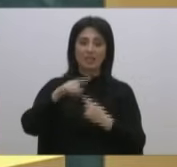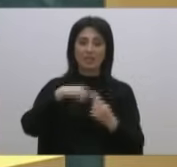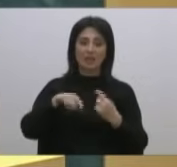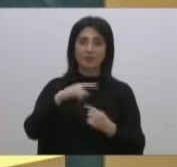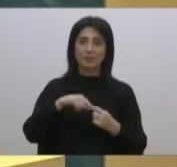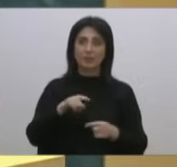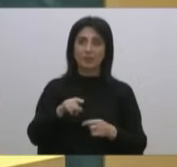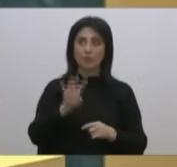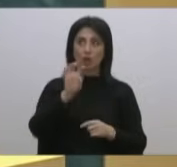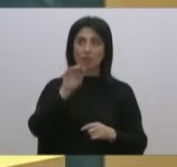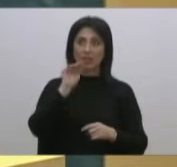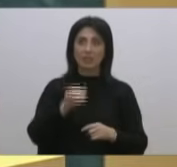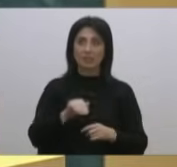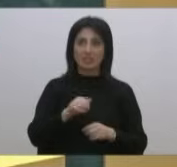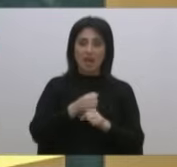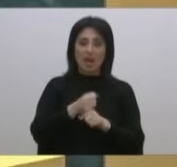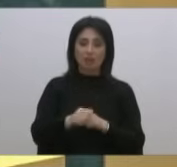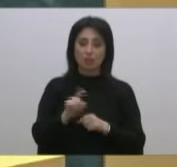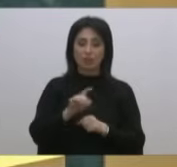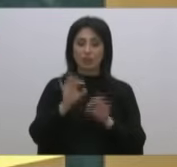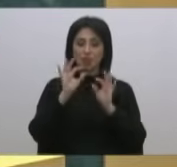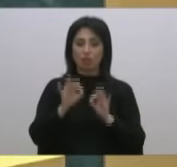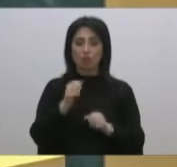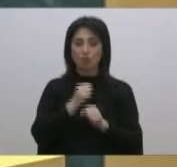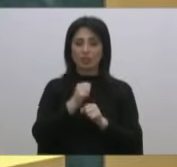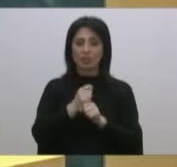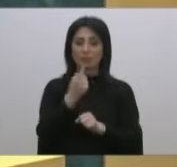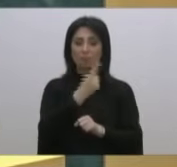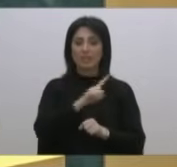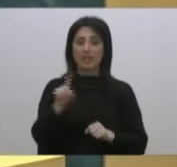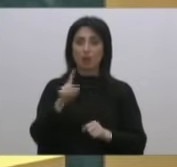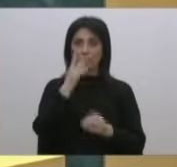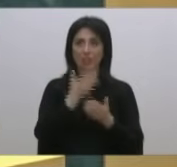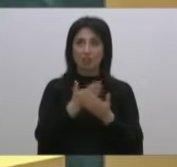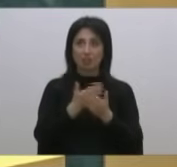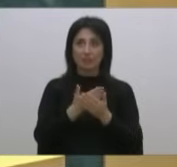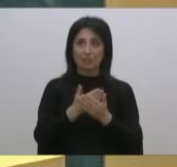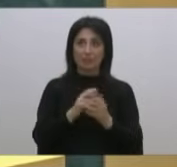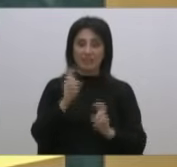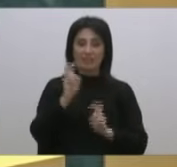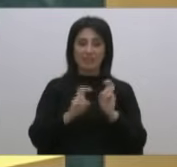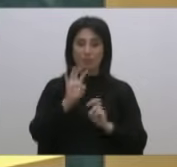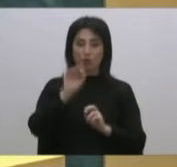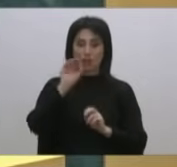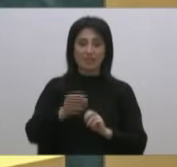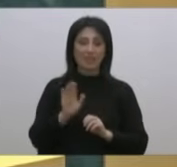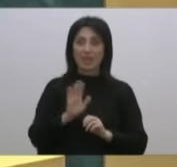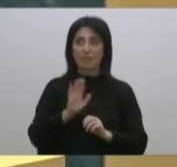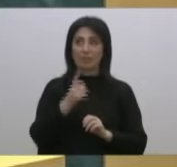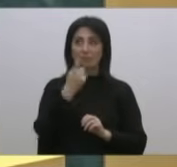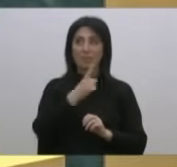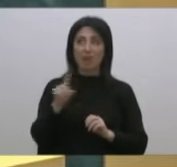tsit. Es 400.000 aizules rom sorad gaeketebit da milioni echvenebinat. Anu წარმოება 400.000-იანი კი არ